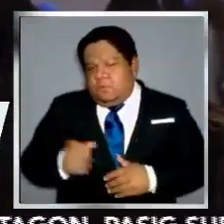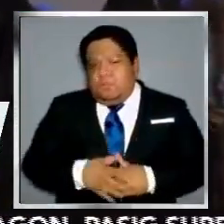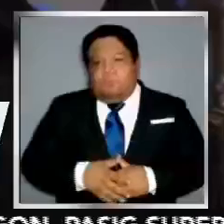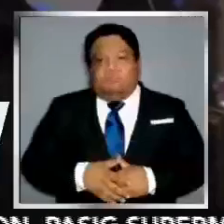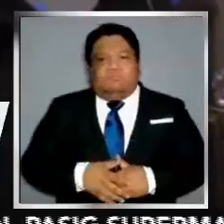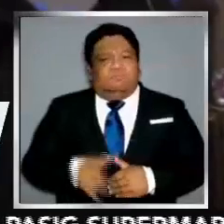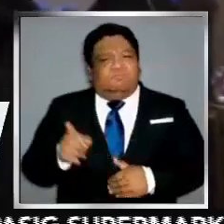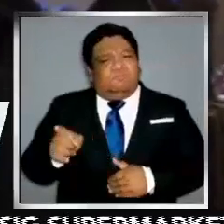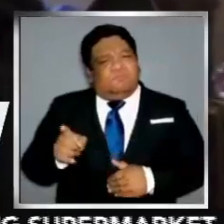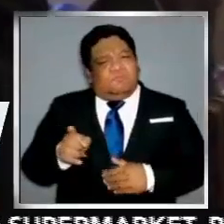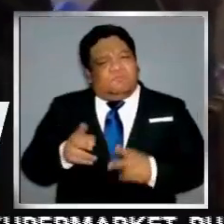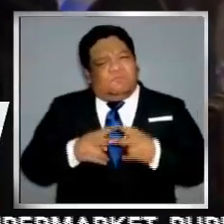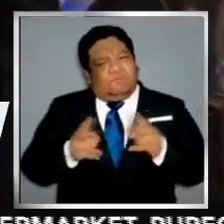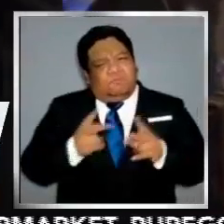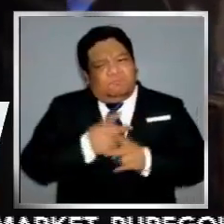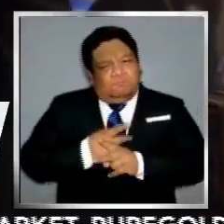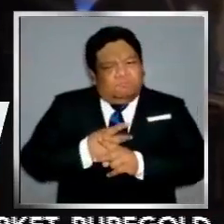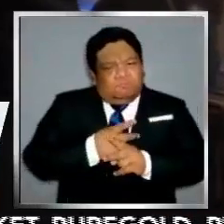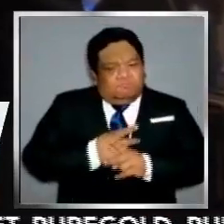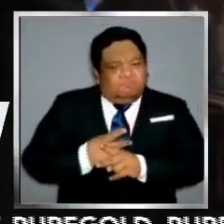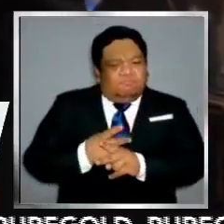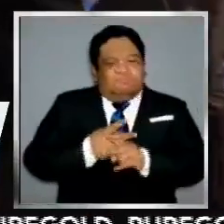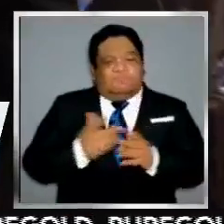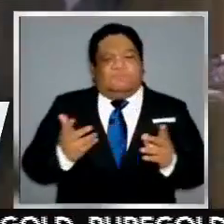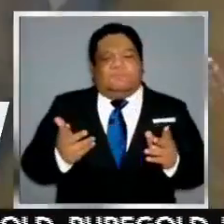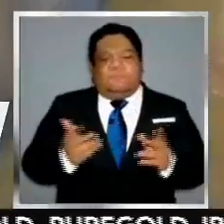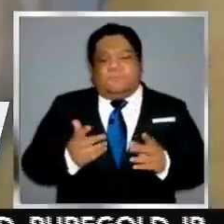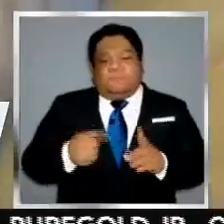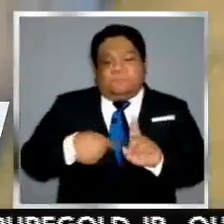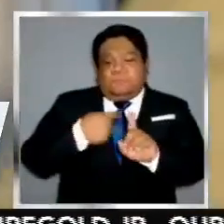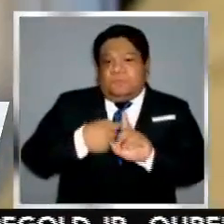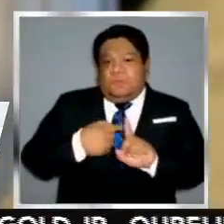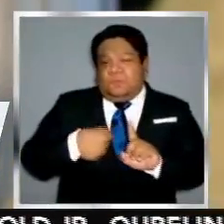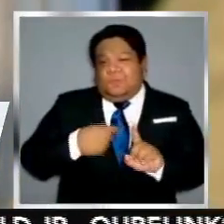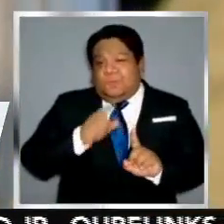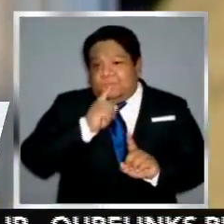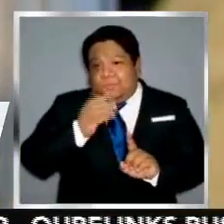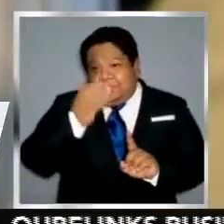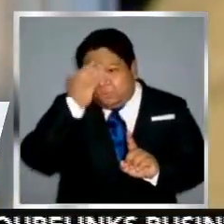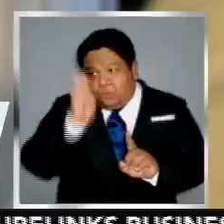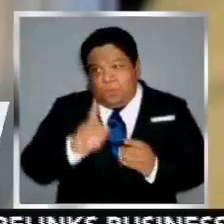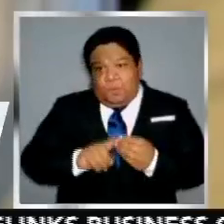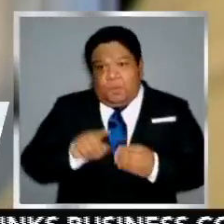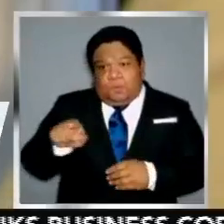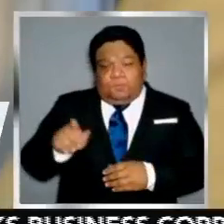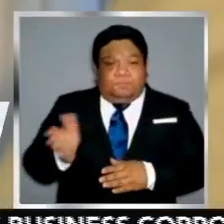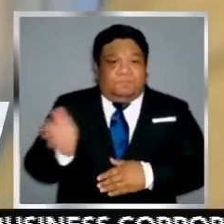caring and something that I didn't know about her. Si David naman,